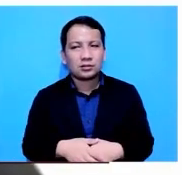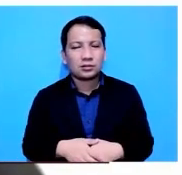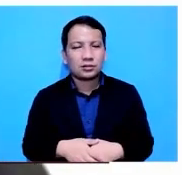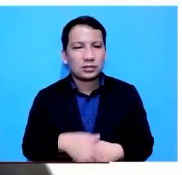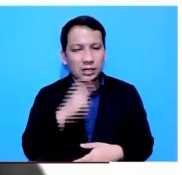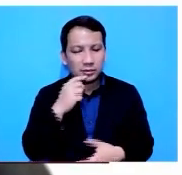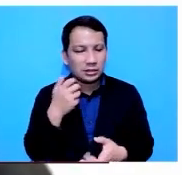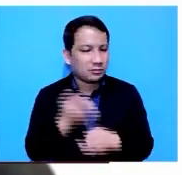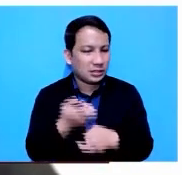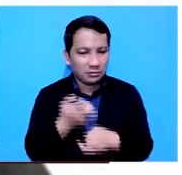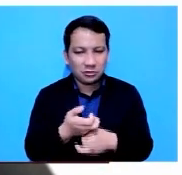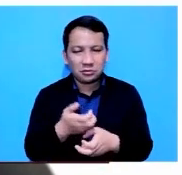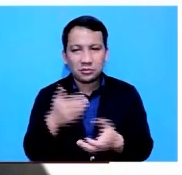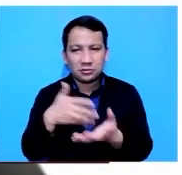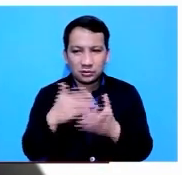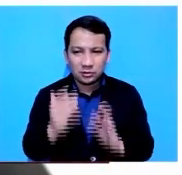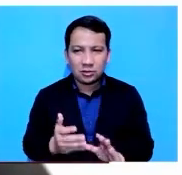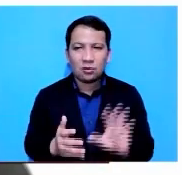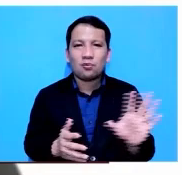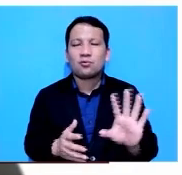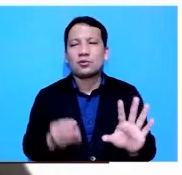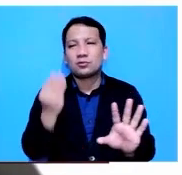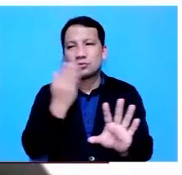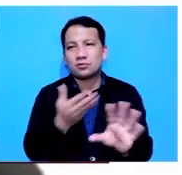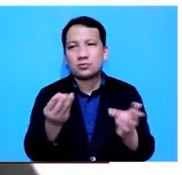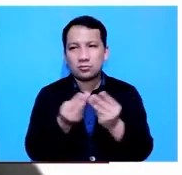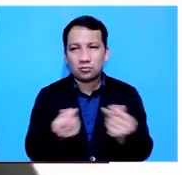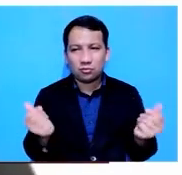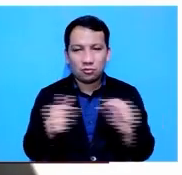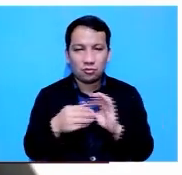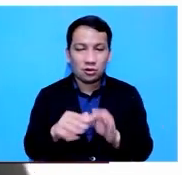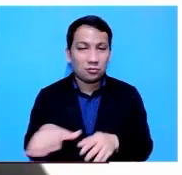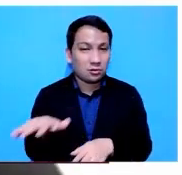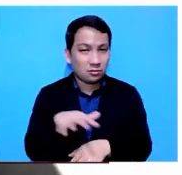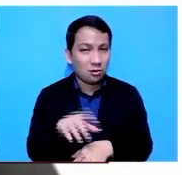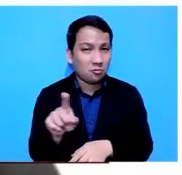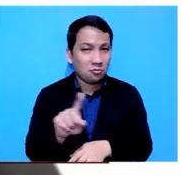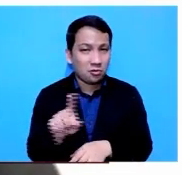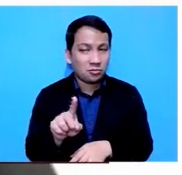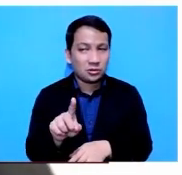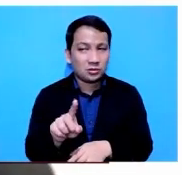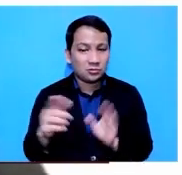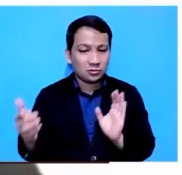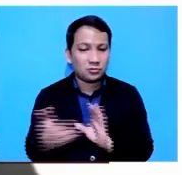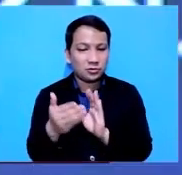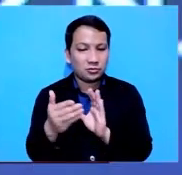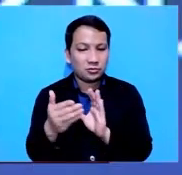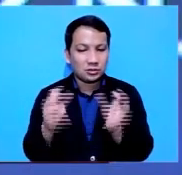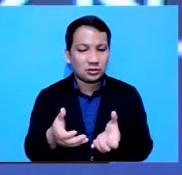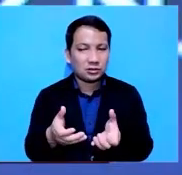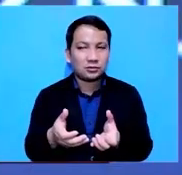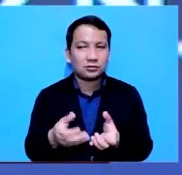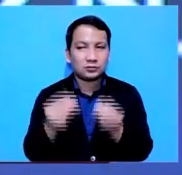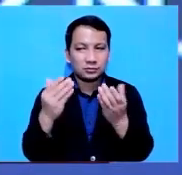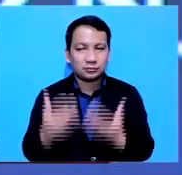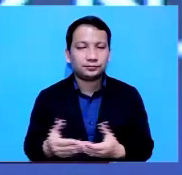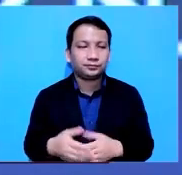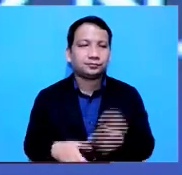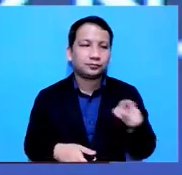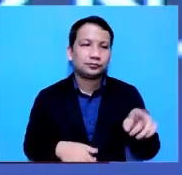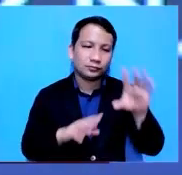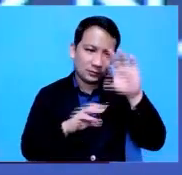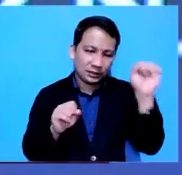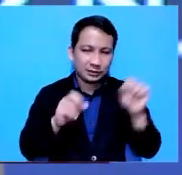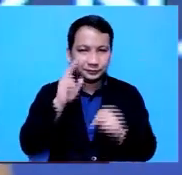no? Wag lang naman mawalan, no, ng face-to-face classes yung ating mga mag-aaral. Sabi naman ni Pangulong